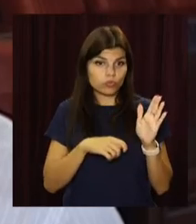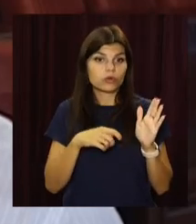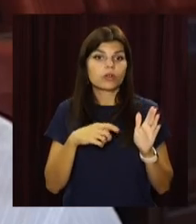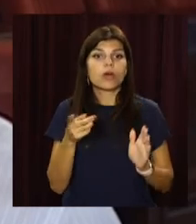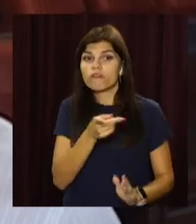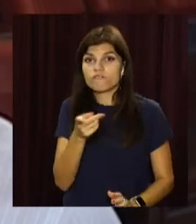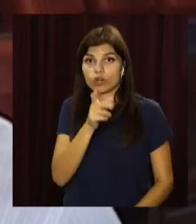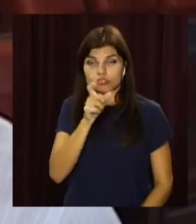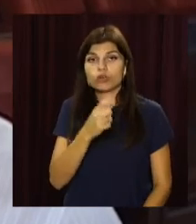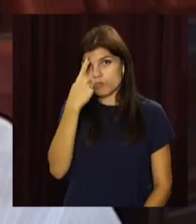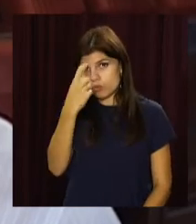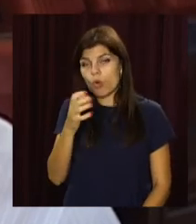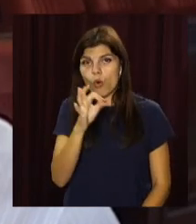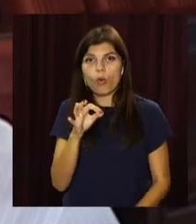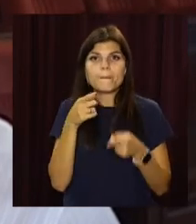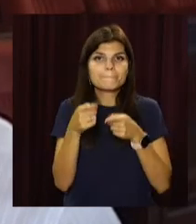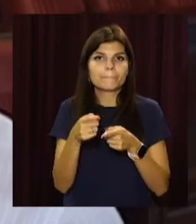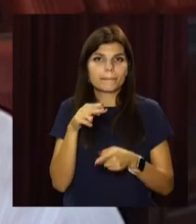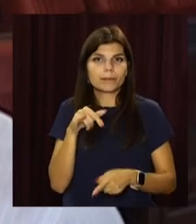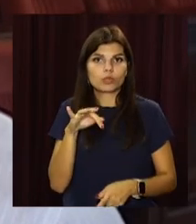обом зловмисникам повідомлено про підозру.